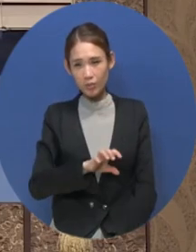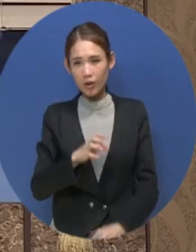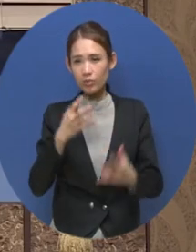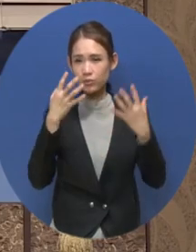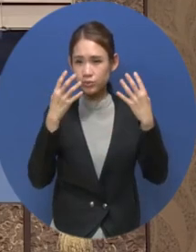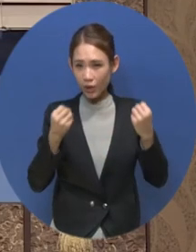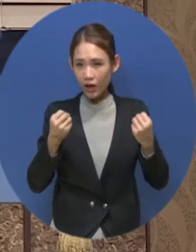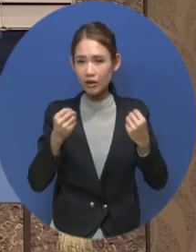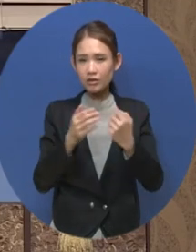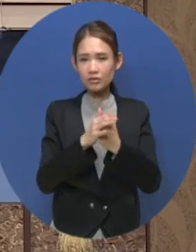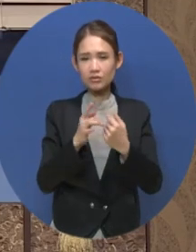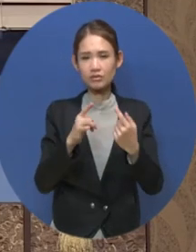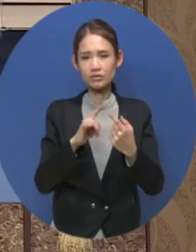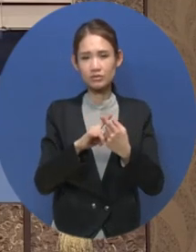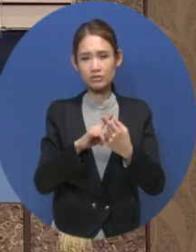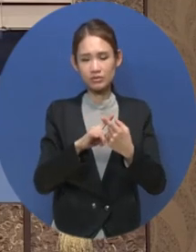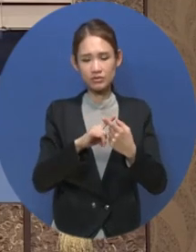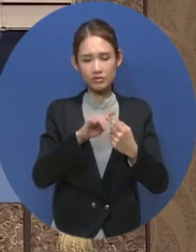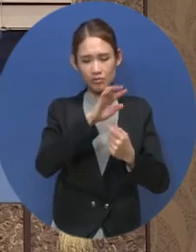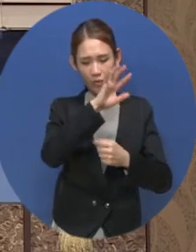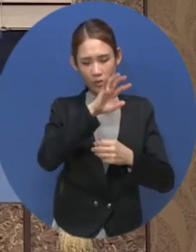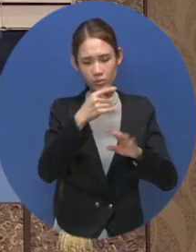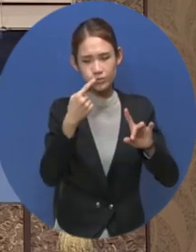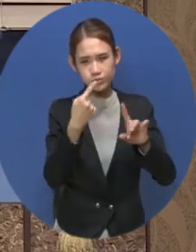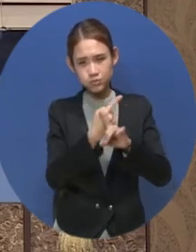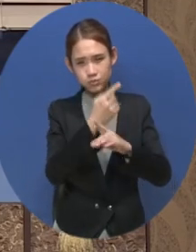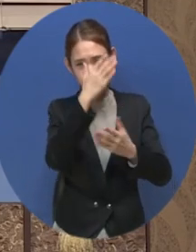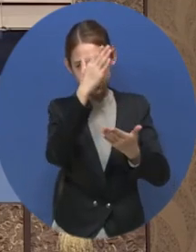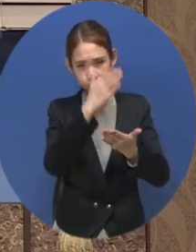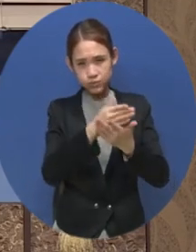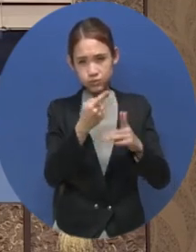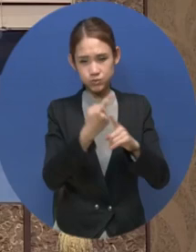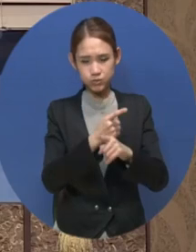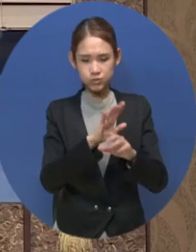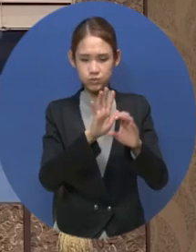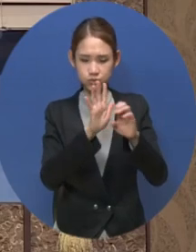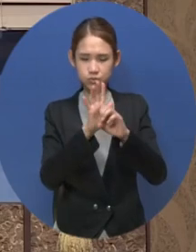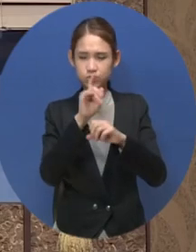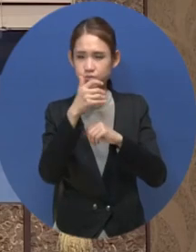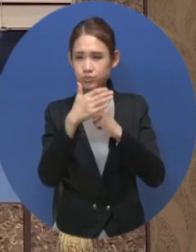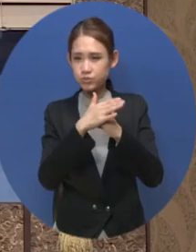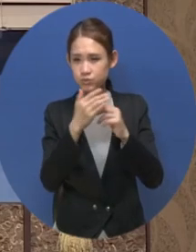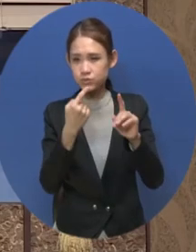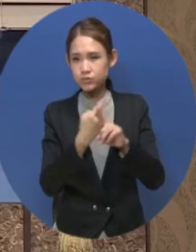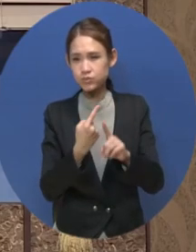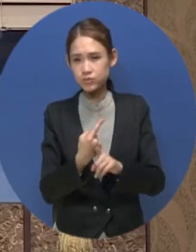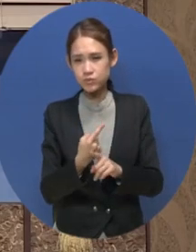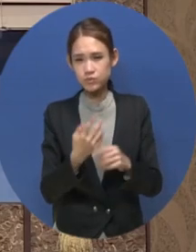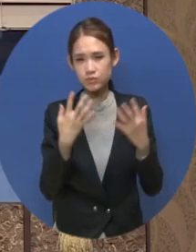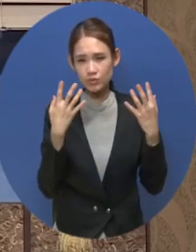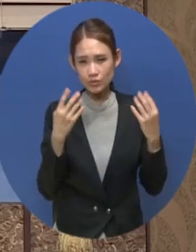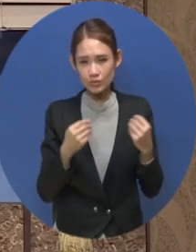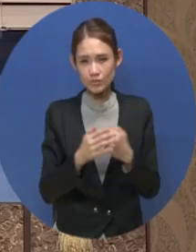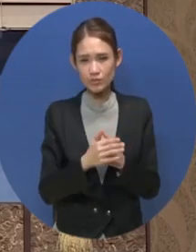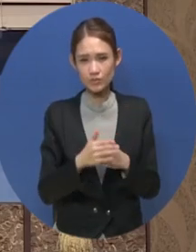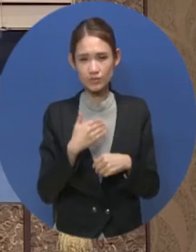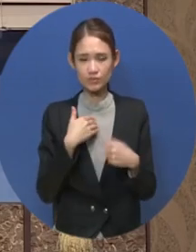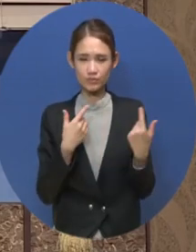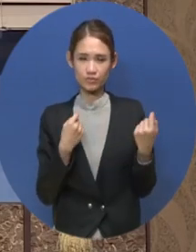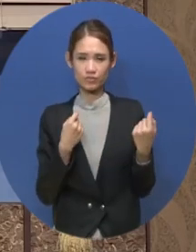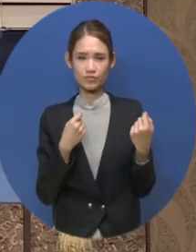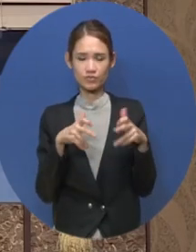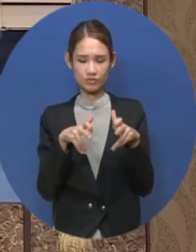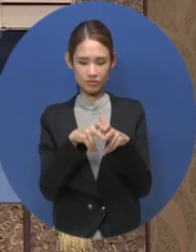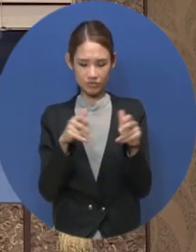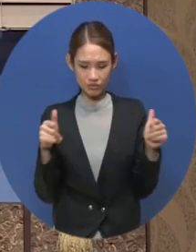그래서 좀 이런 패러다임을 좀 바꿔서 코로나 때문에 여러 가지 상황이 바뀌었듯이 저희도 이제 장애에